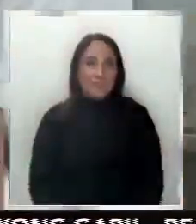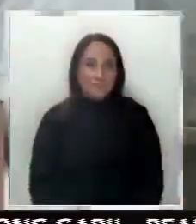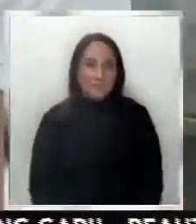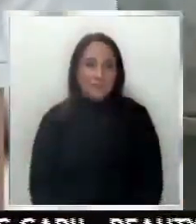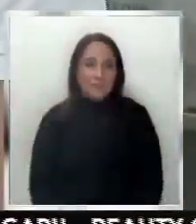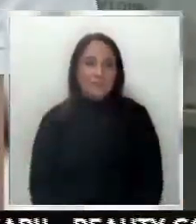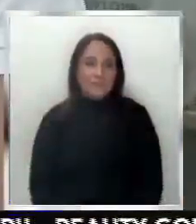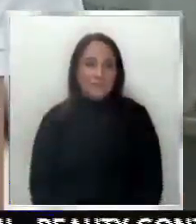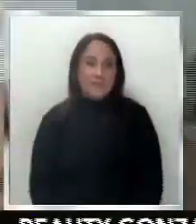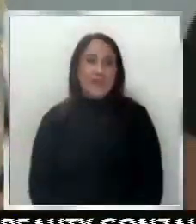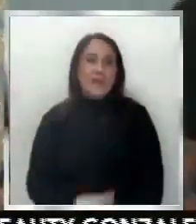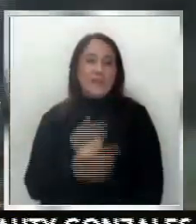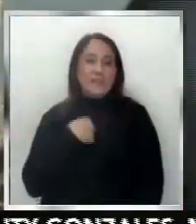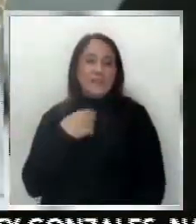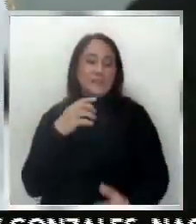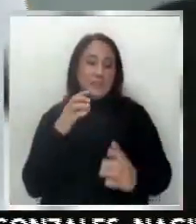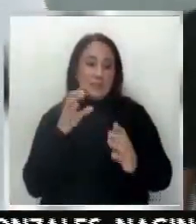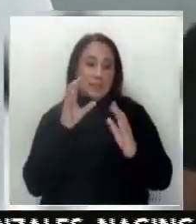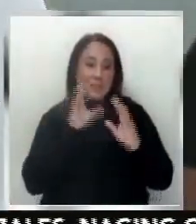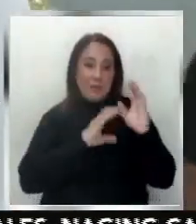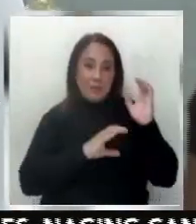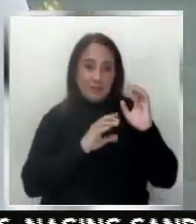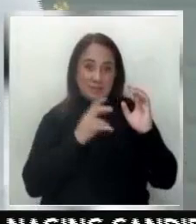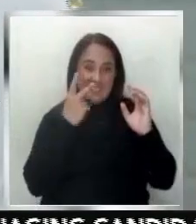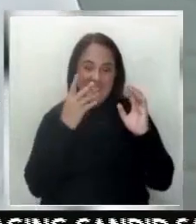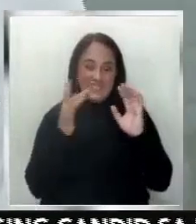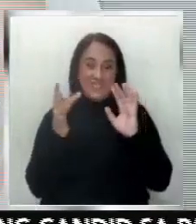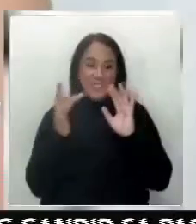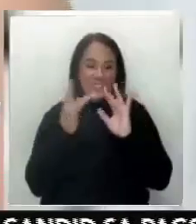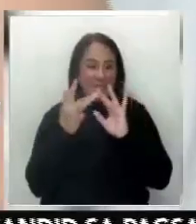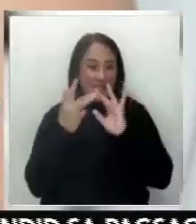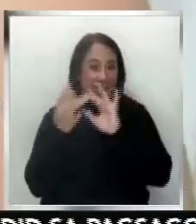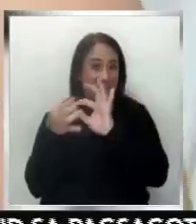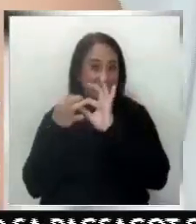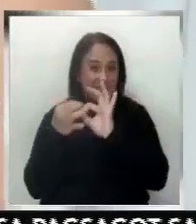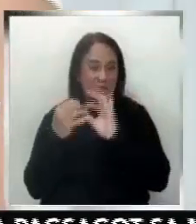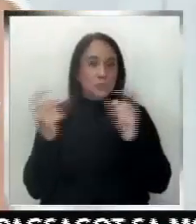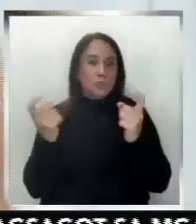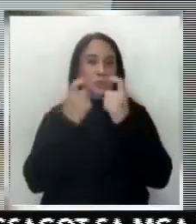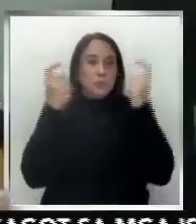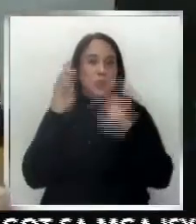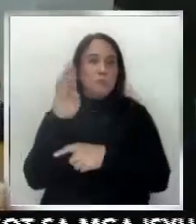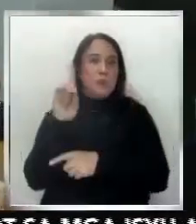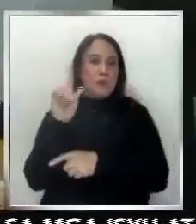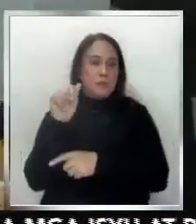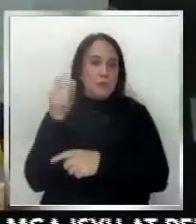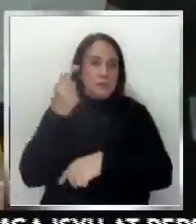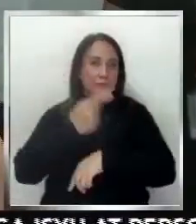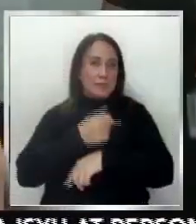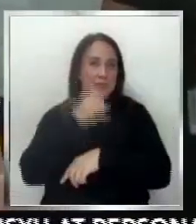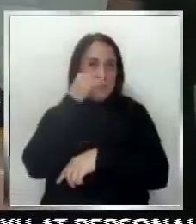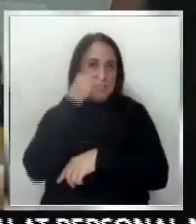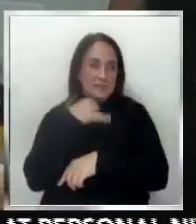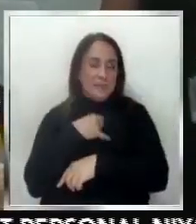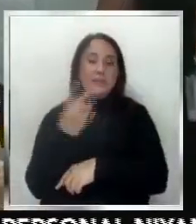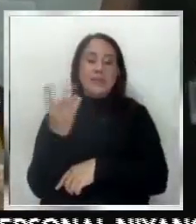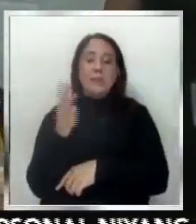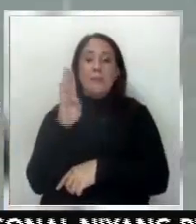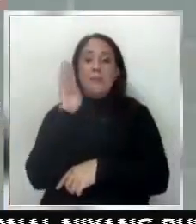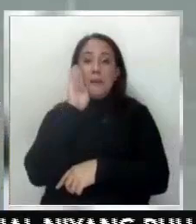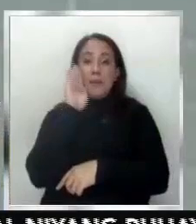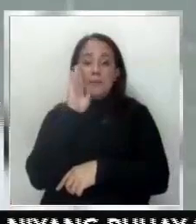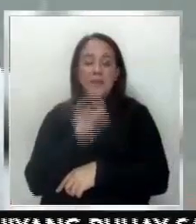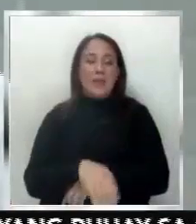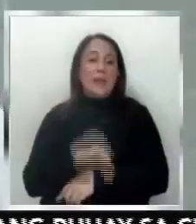Ang chemistry ng dalawa, kitang-kita ng fans sa pag-celebrate nila ng Barda Day kahapon. Sina Barbie Forteza at David